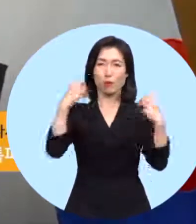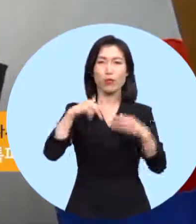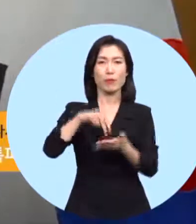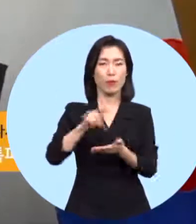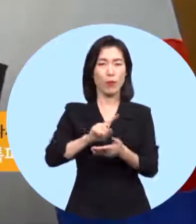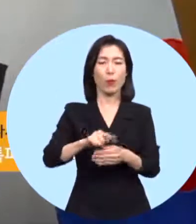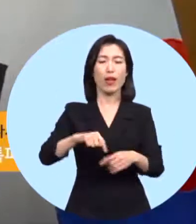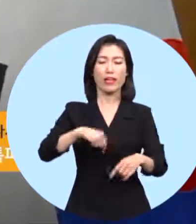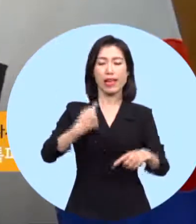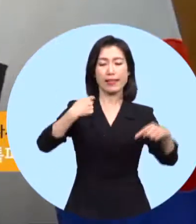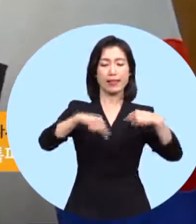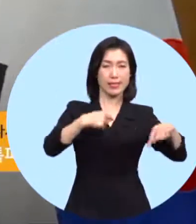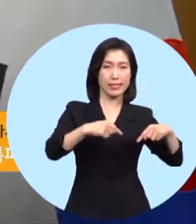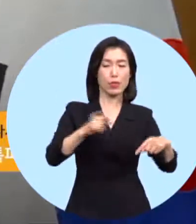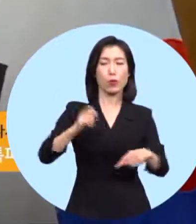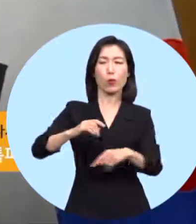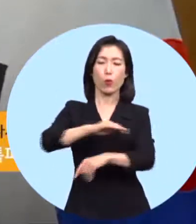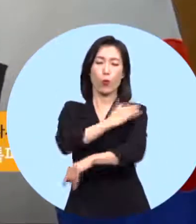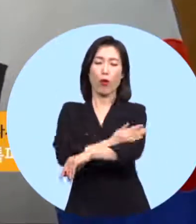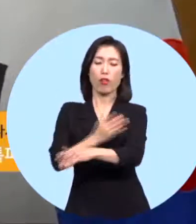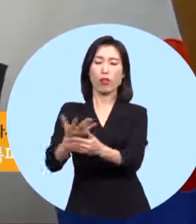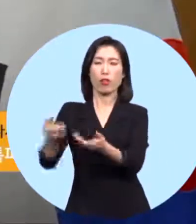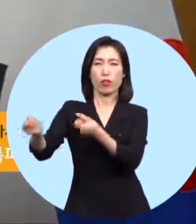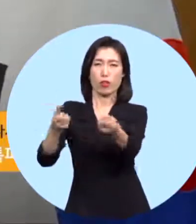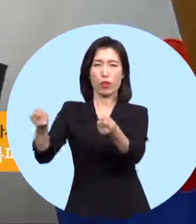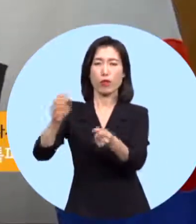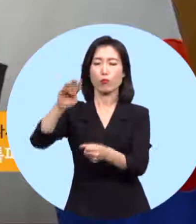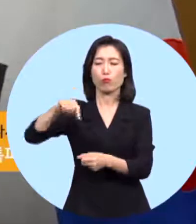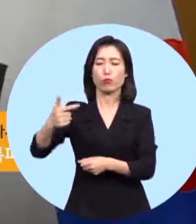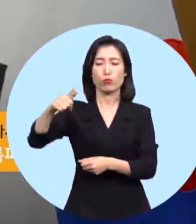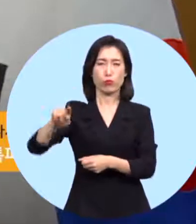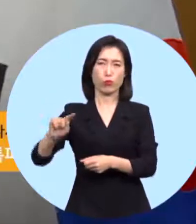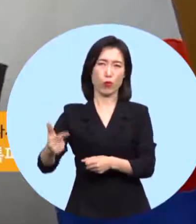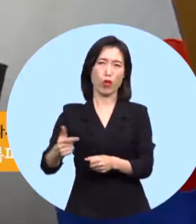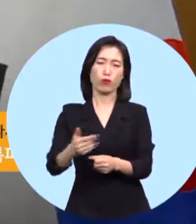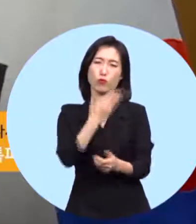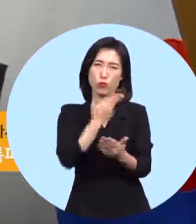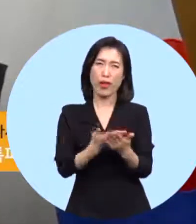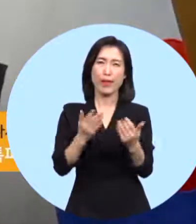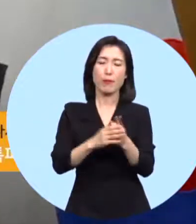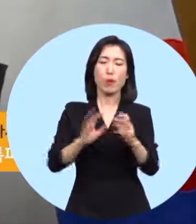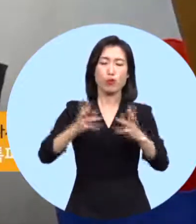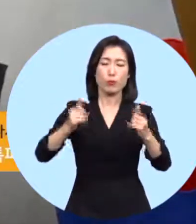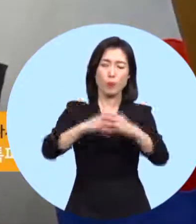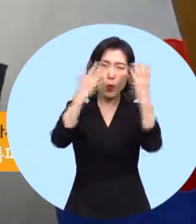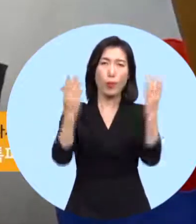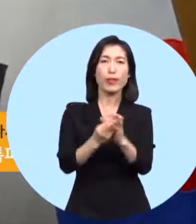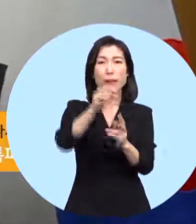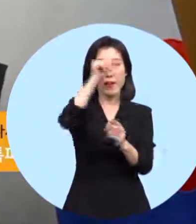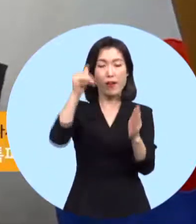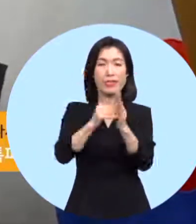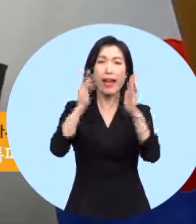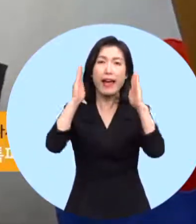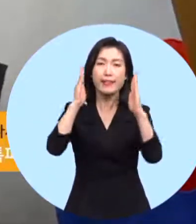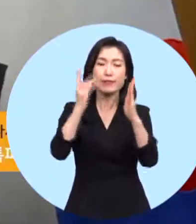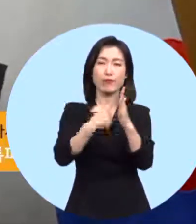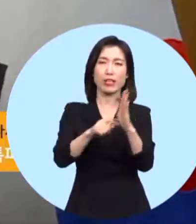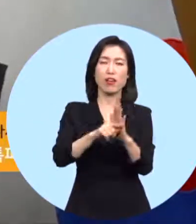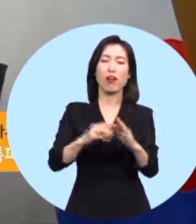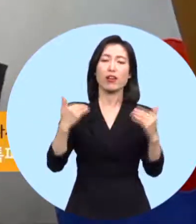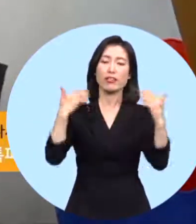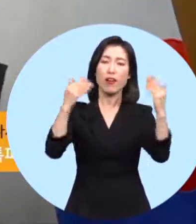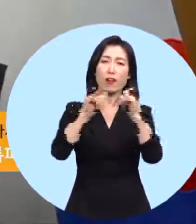자치와 분권을 지향하는 한편 모든 국민의 평생학습을 강화하기 위해 성인